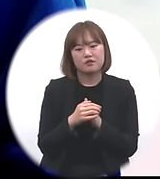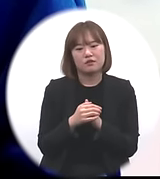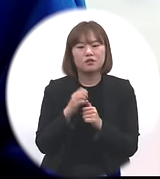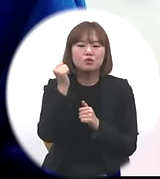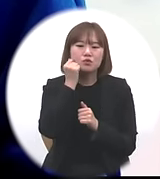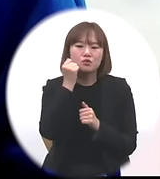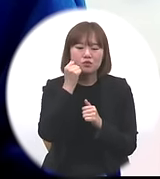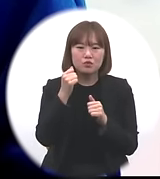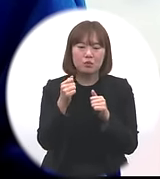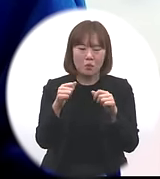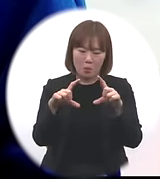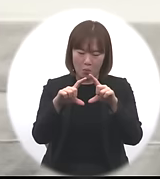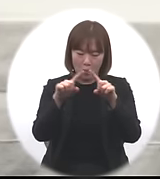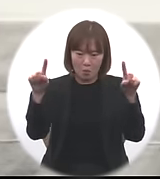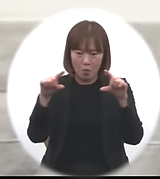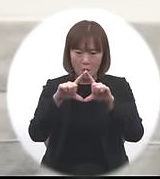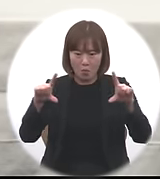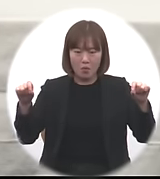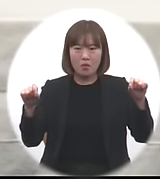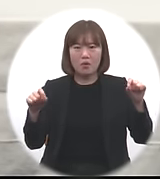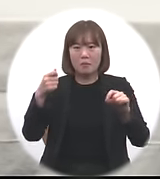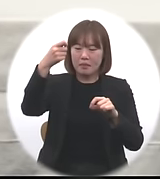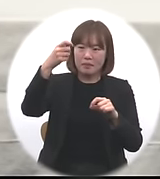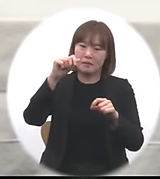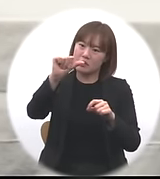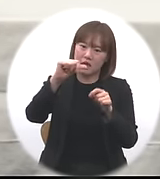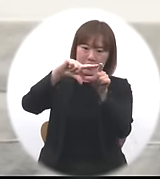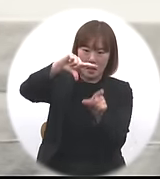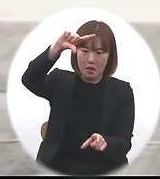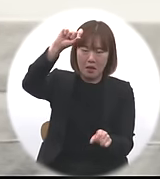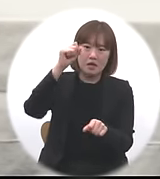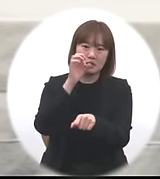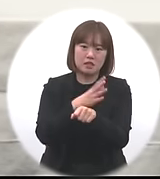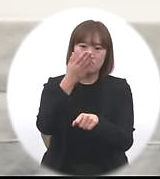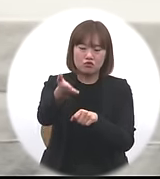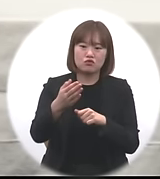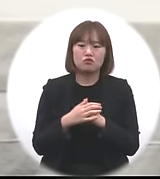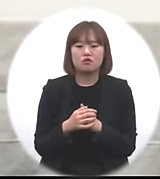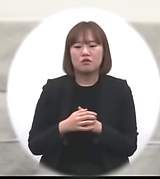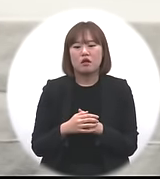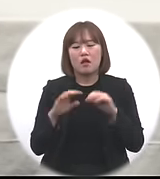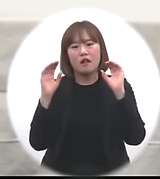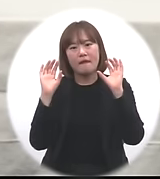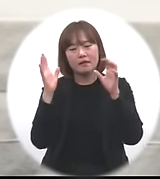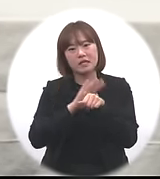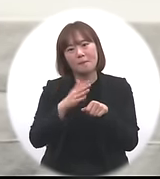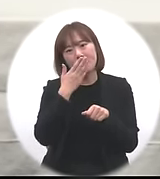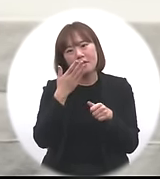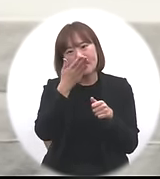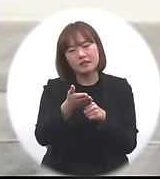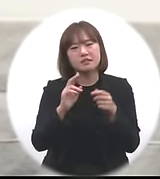가서 이렇게 줄줄이 달려있는 종이봉지에 이렇게 있지 않습니까? 예, 테이프로 붙어있는 과자 다섯 개 들어온 거 이런 걸 사다가 베란다에 다 올려다